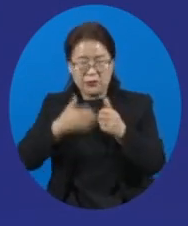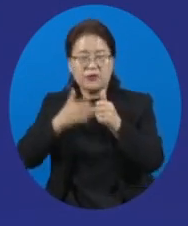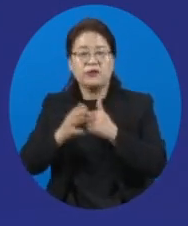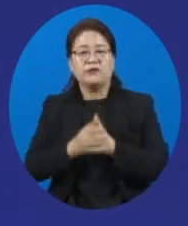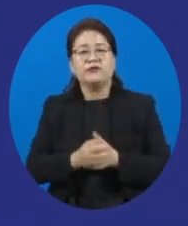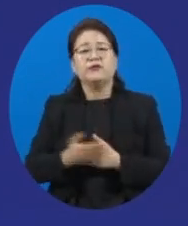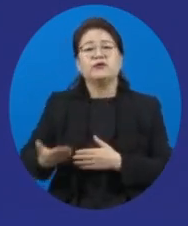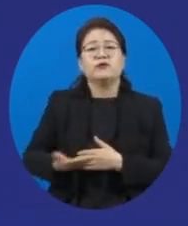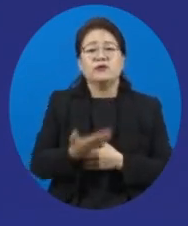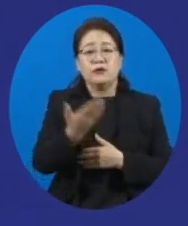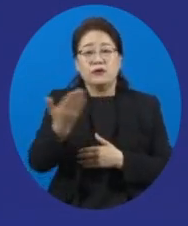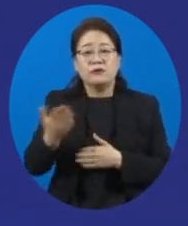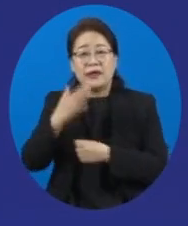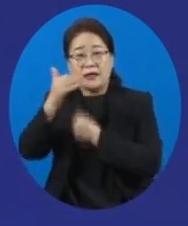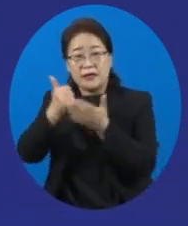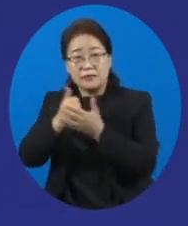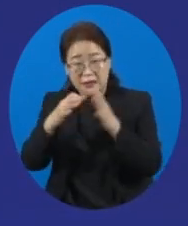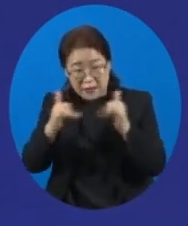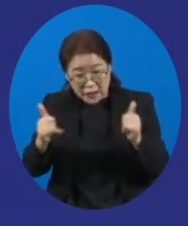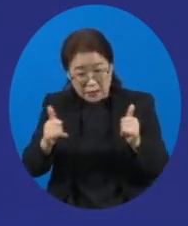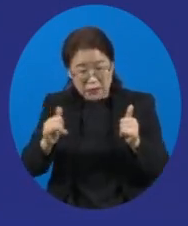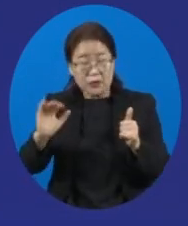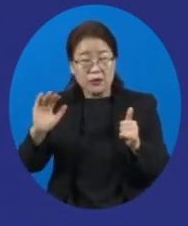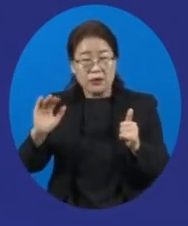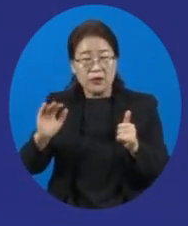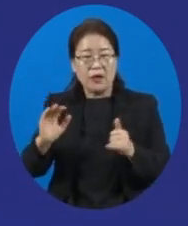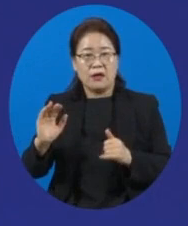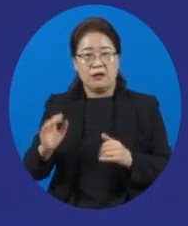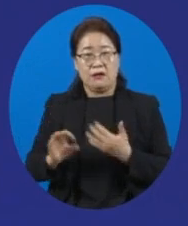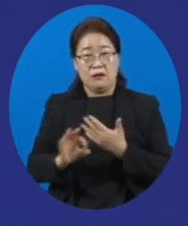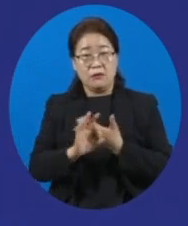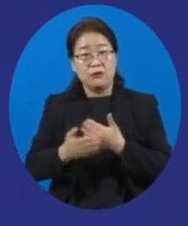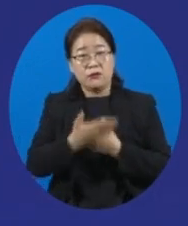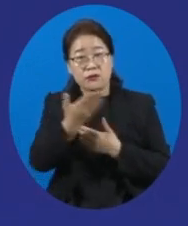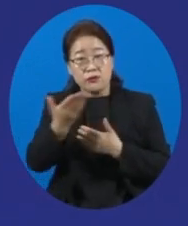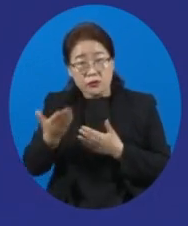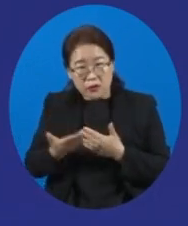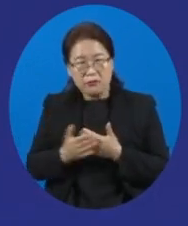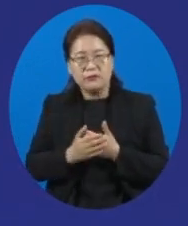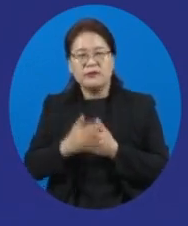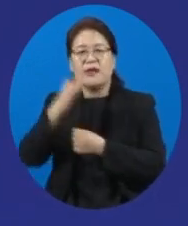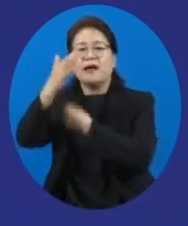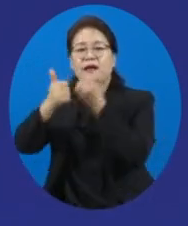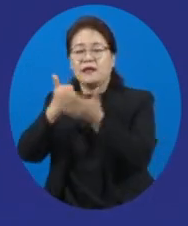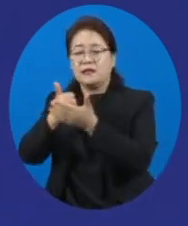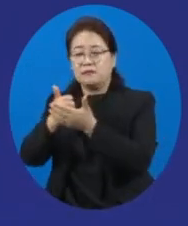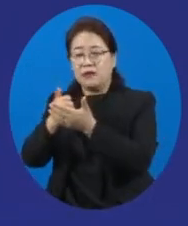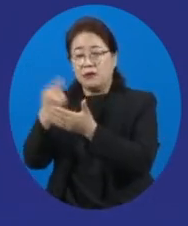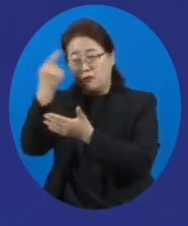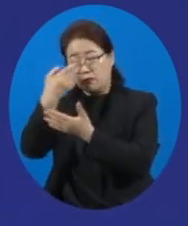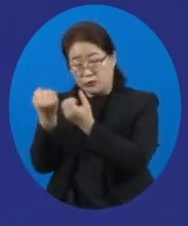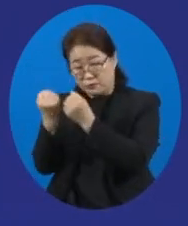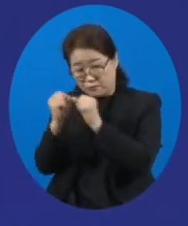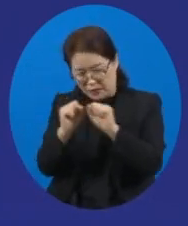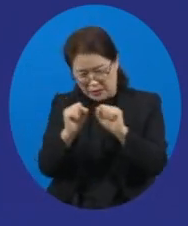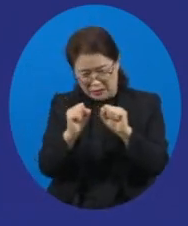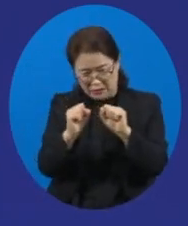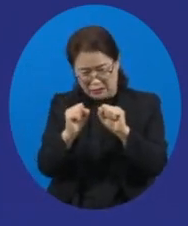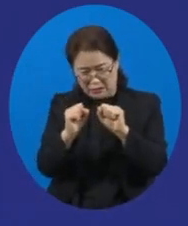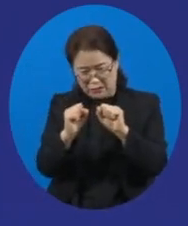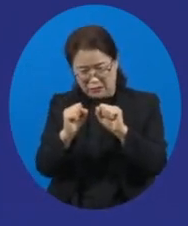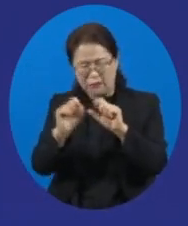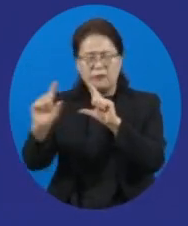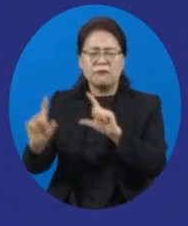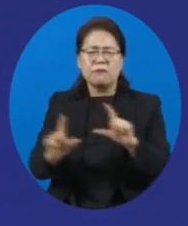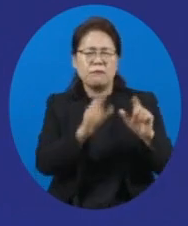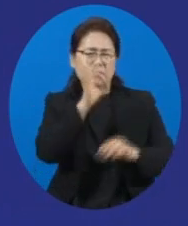정말 여러분이 하나님의 사람이라면 여러분은요, 하나님의 낯을 피하여 살 수가 없습니다.